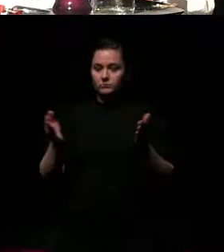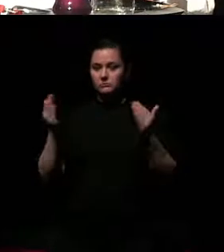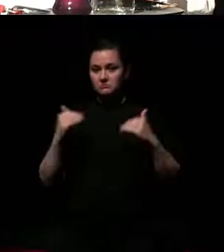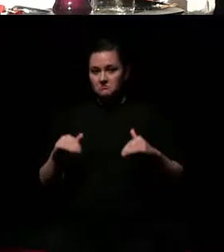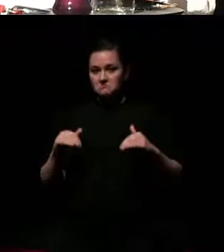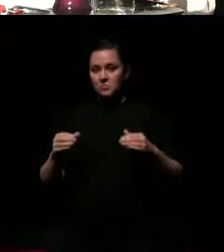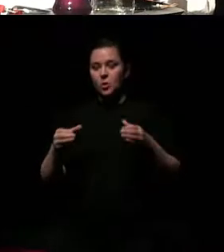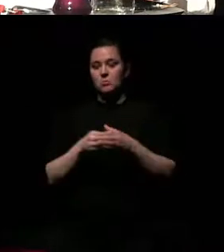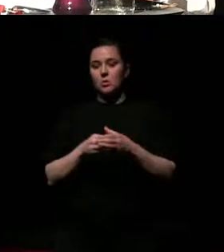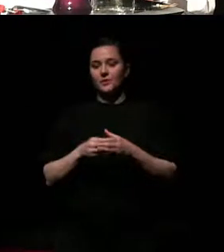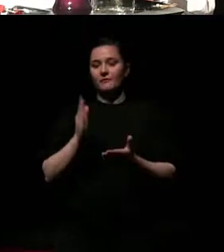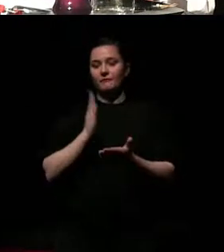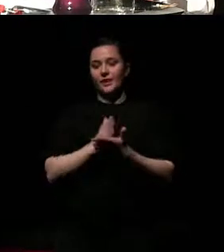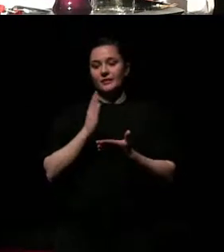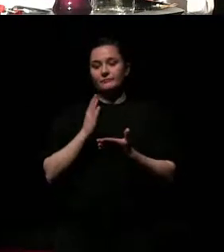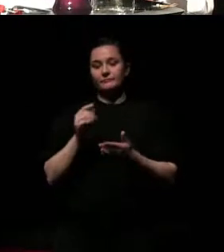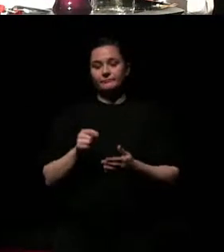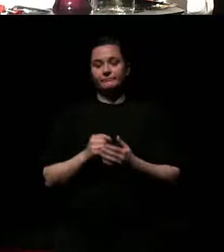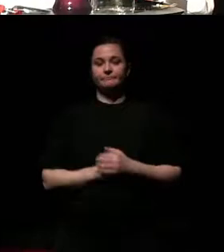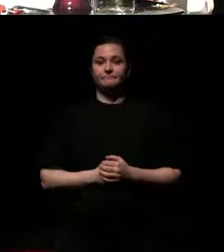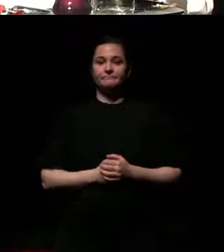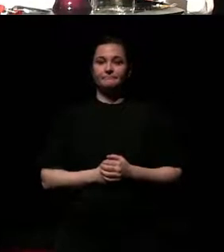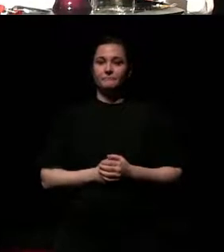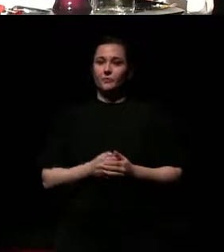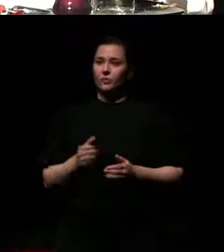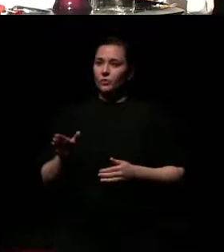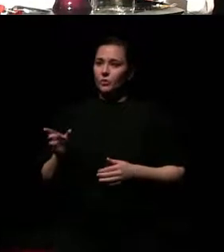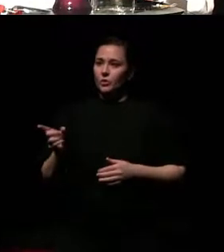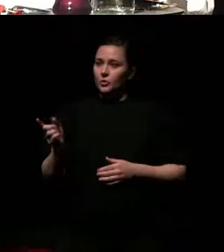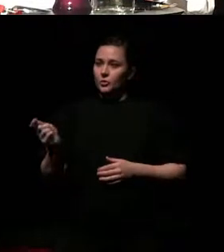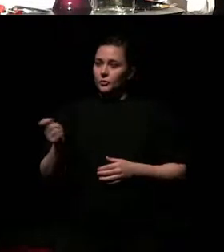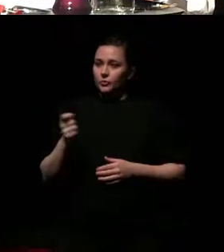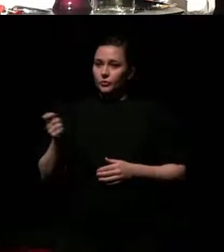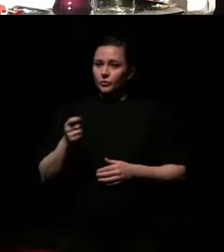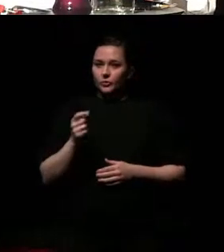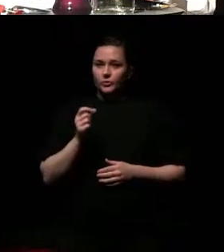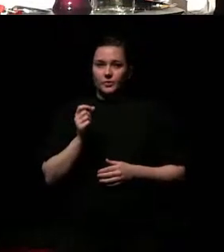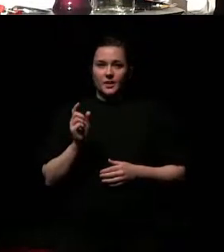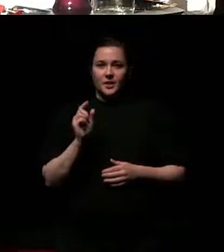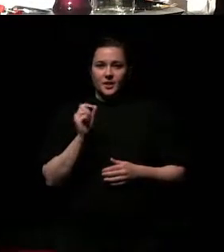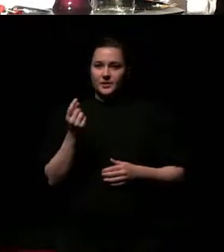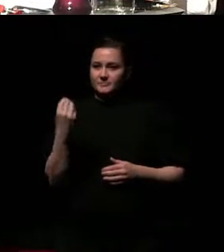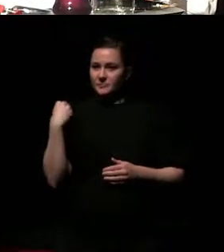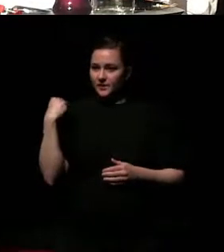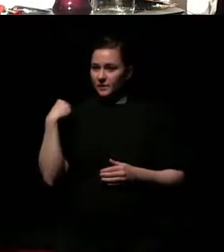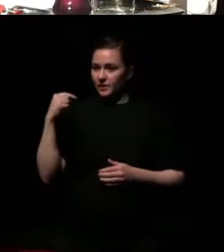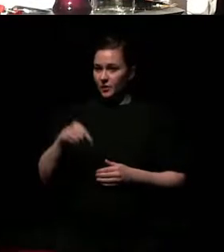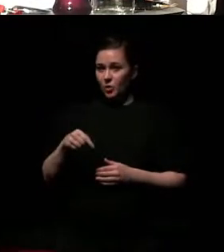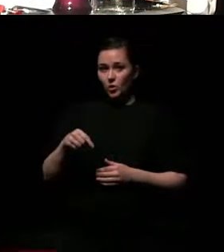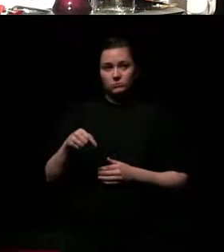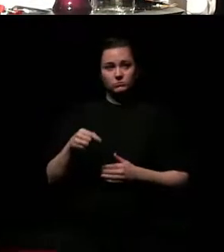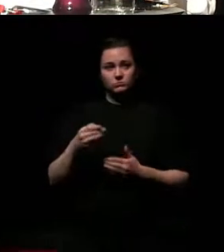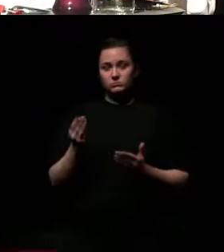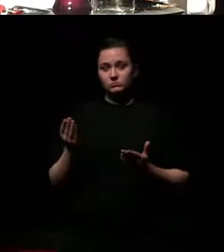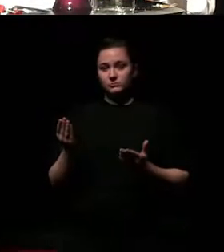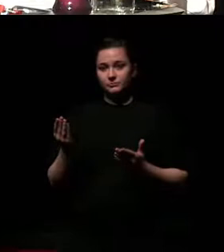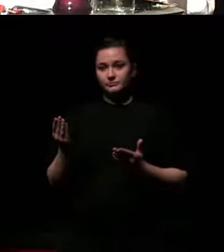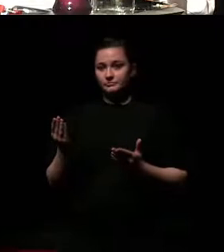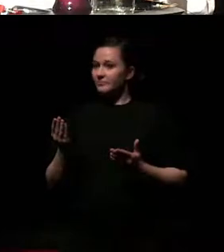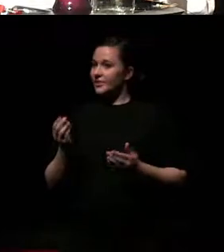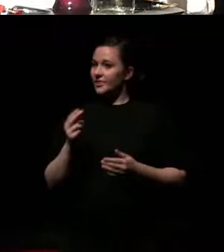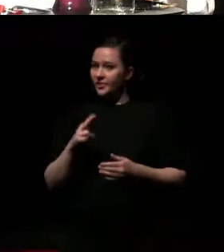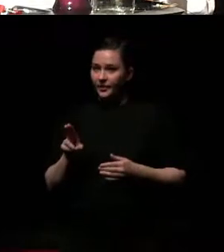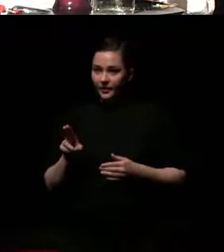Møte hevet. Finnes det noen innvendinger mot dagsordenen slik den foreligger nå? Så synes